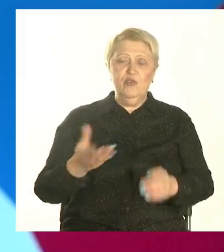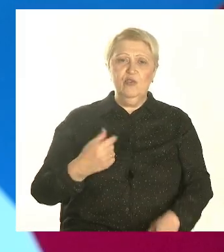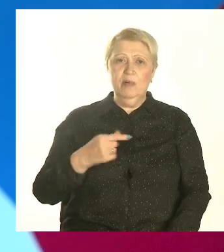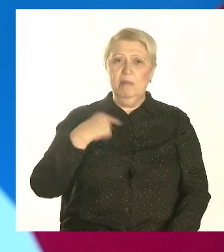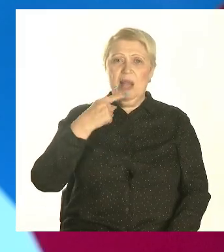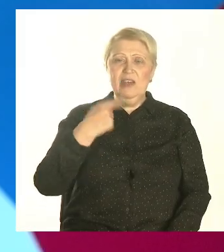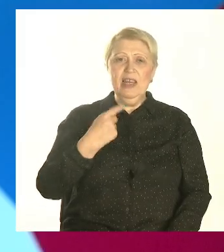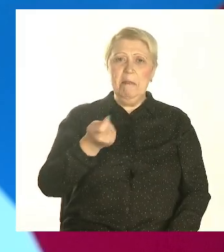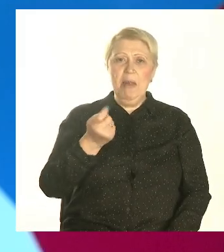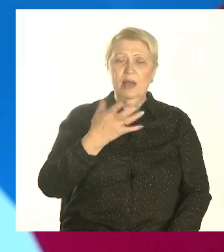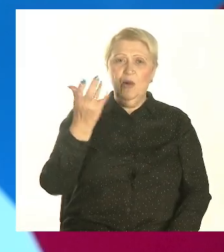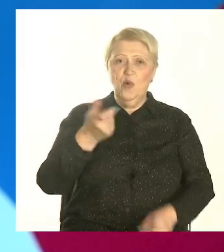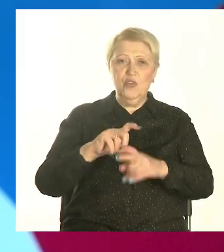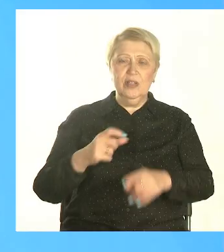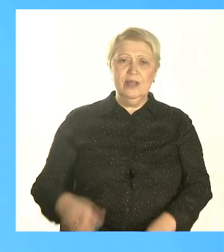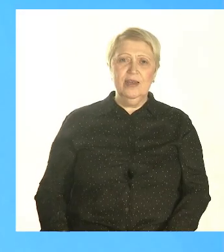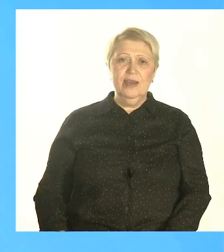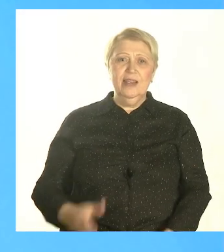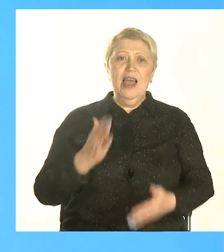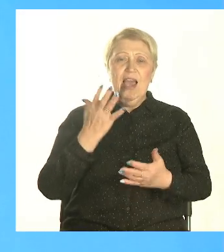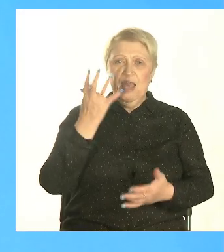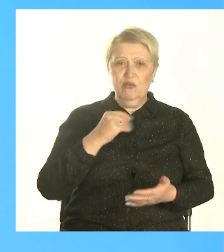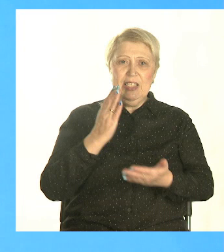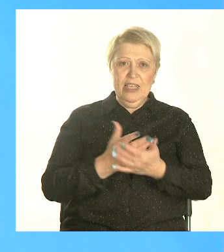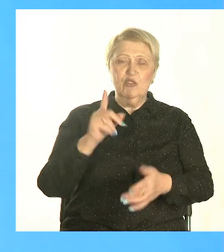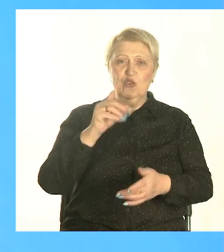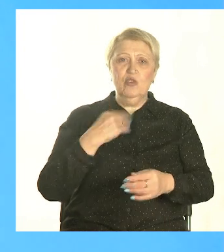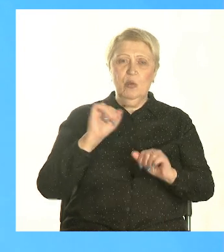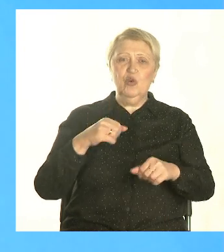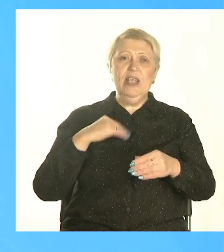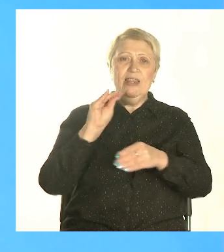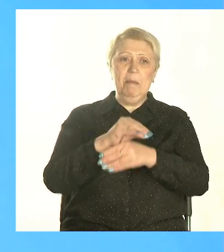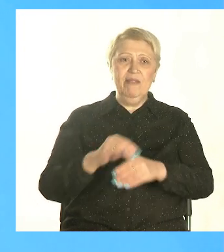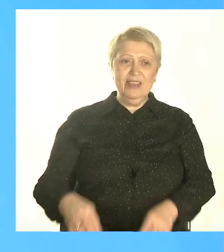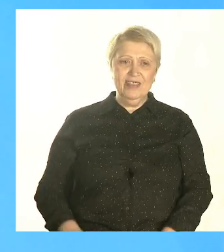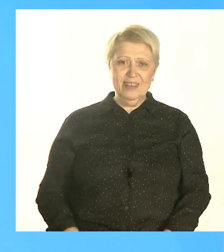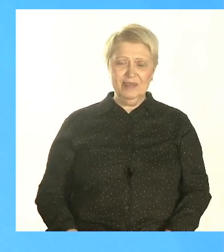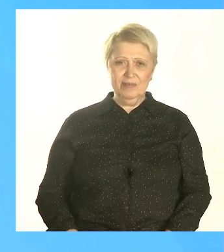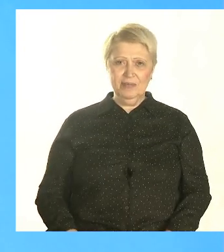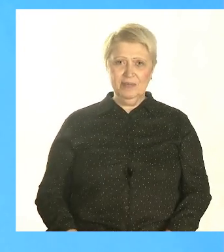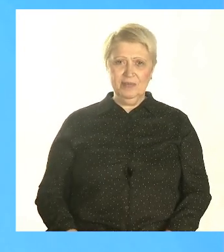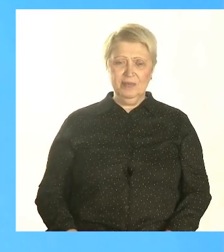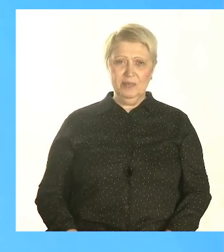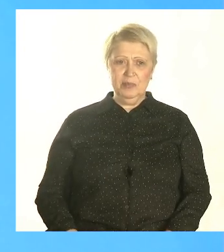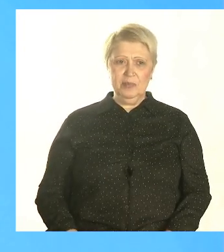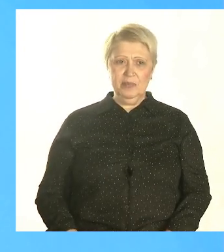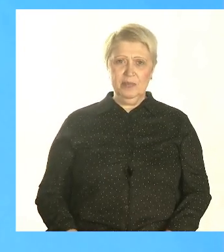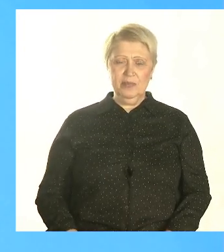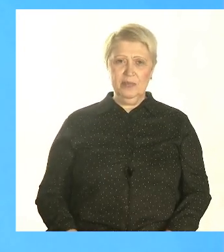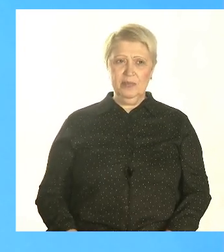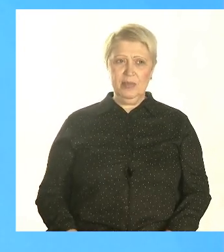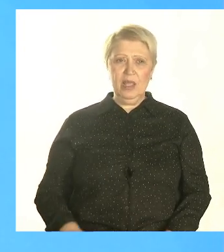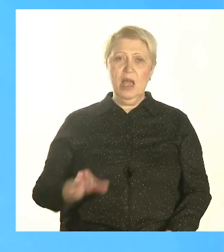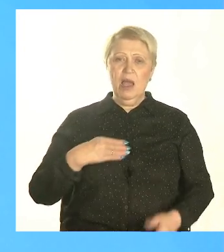Есть что-то, что добавить? Вот прям обязательно. Да нет. Платежеспособность населения. Платежеспособность...